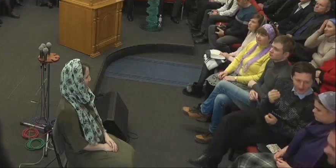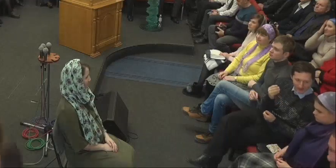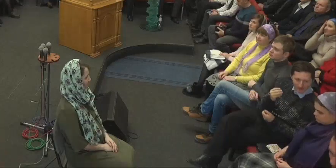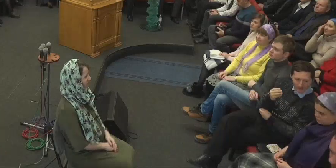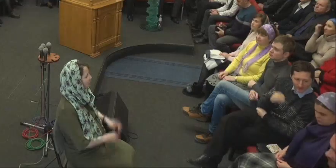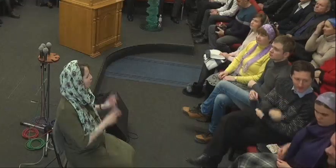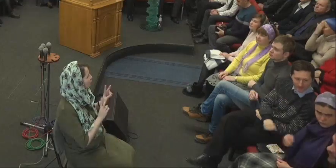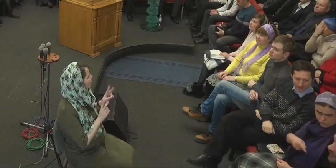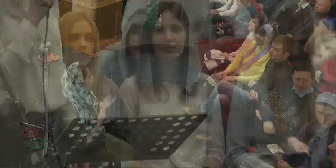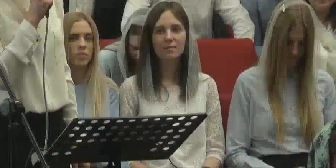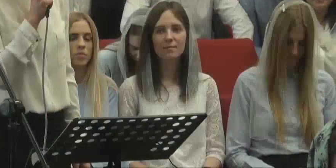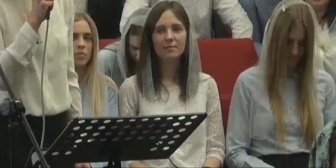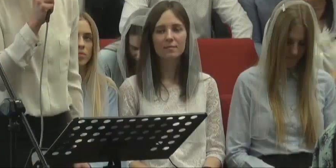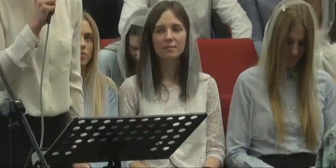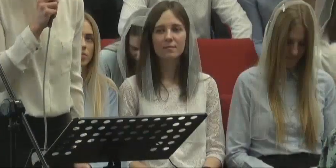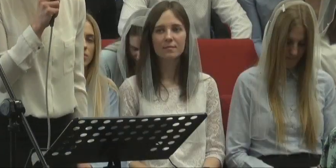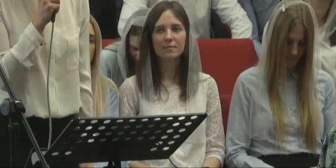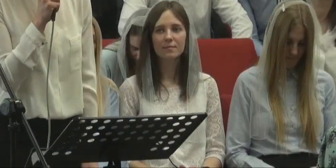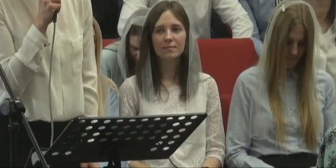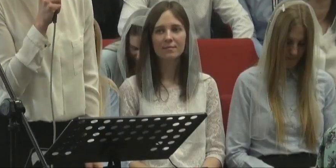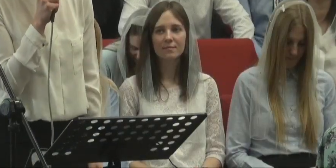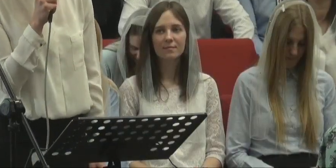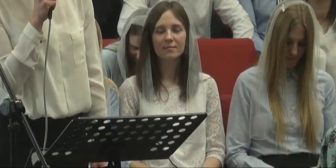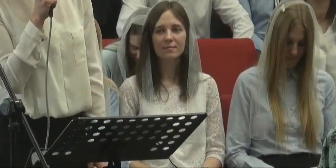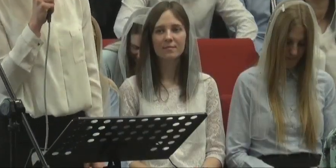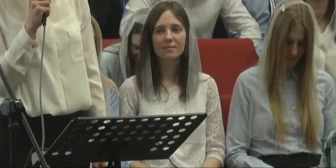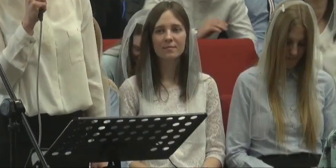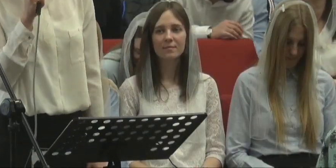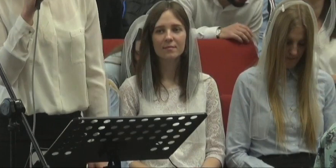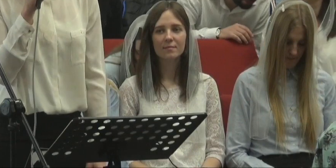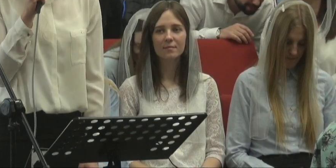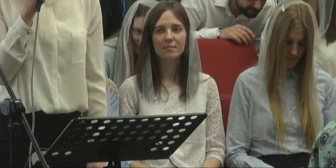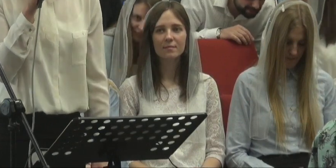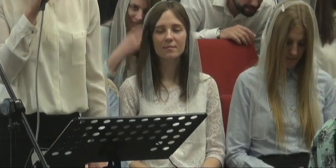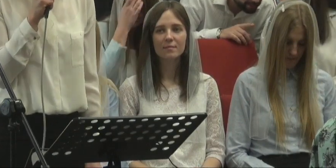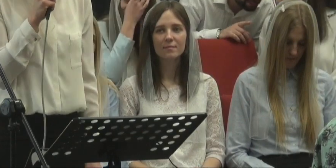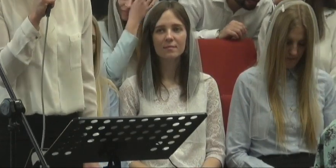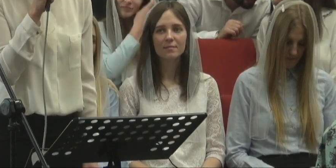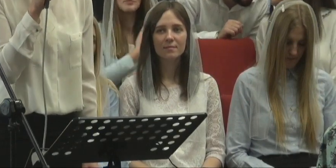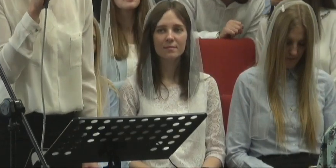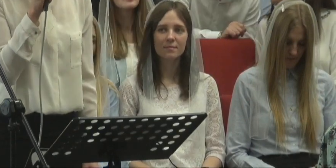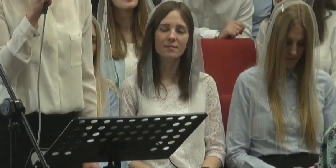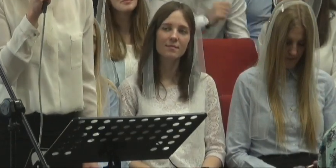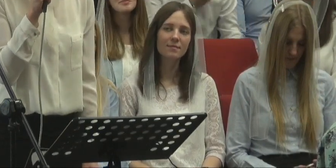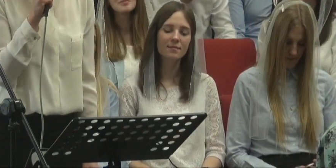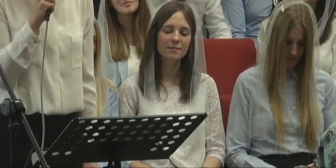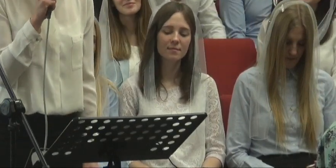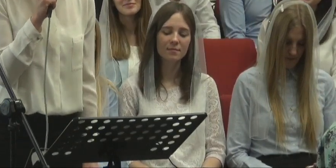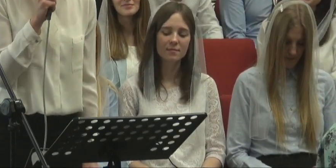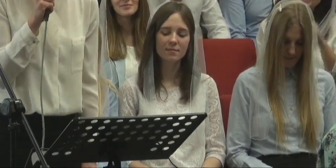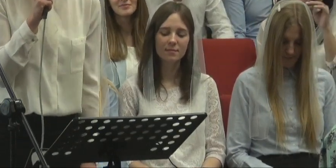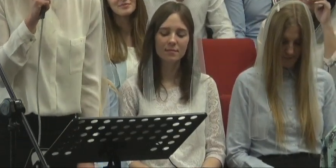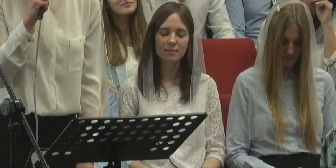Хто у житті своїм їв абрикос, якщо йому запропонує хтось жувальну